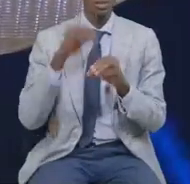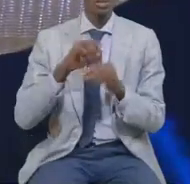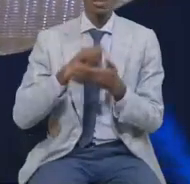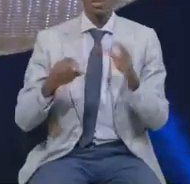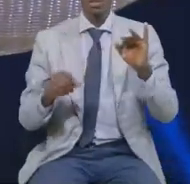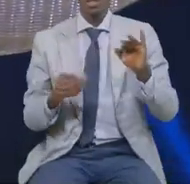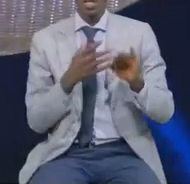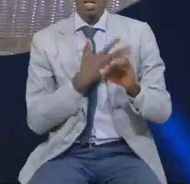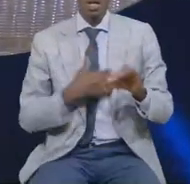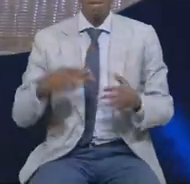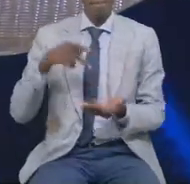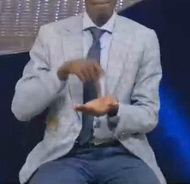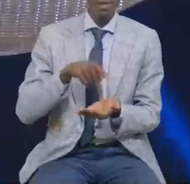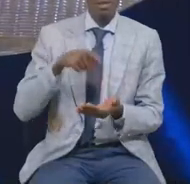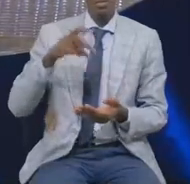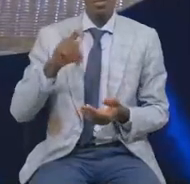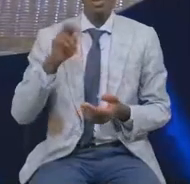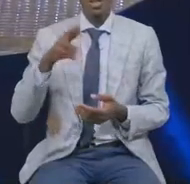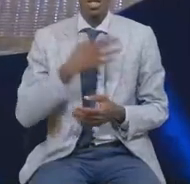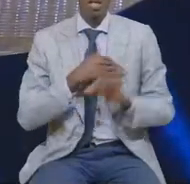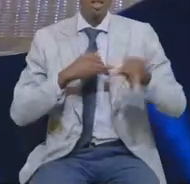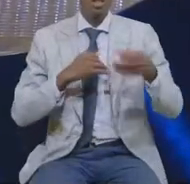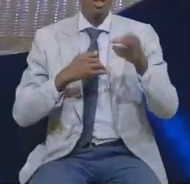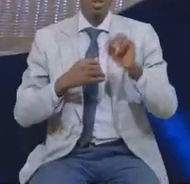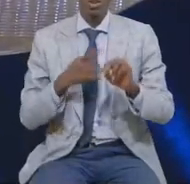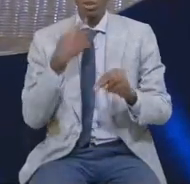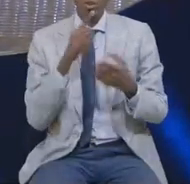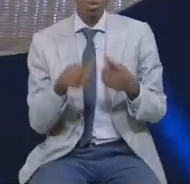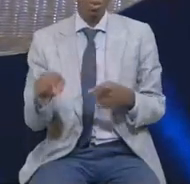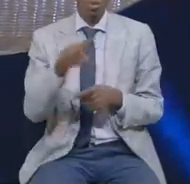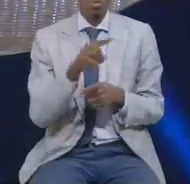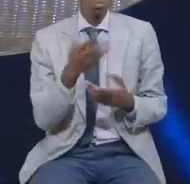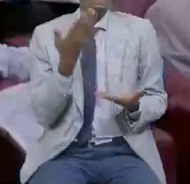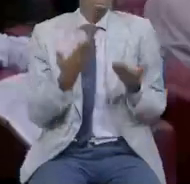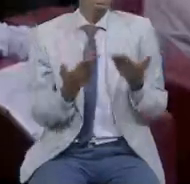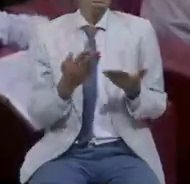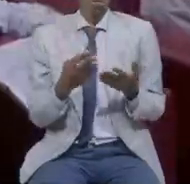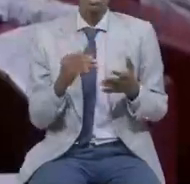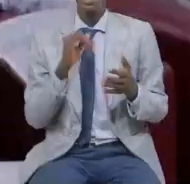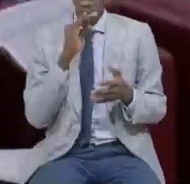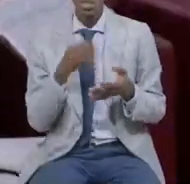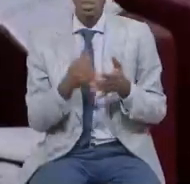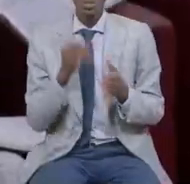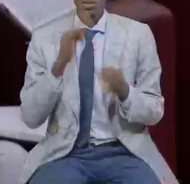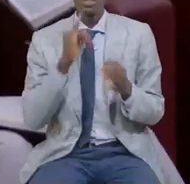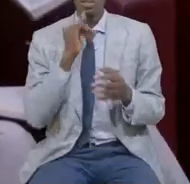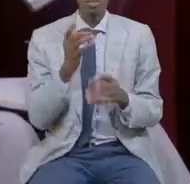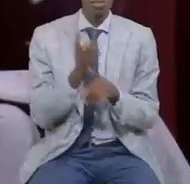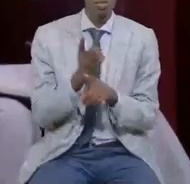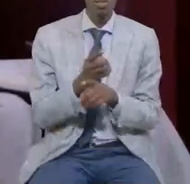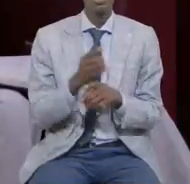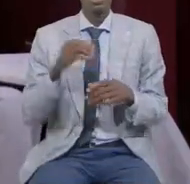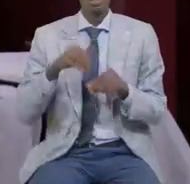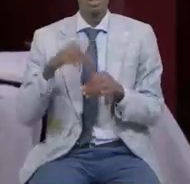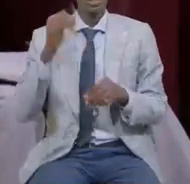Le verset 19, Pierre et Jean leur répondirent, jugez s'il est juste devant Dieu